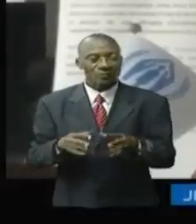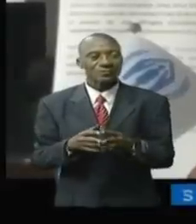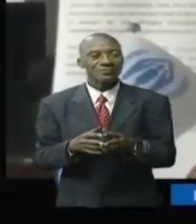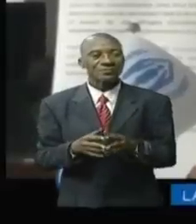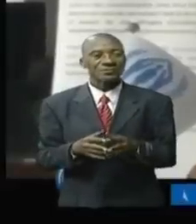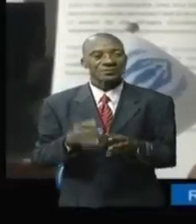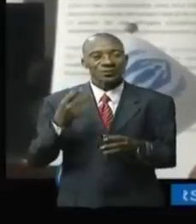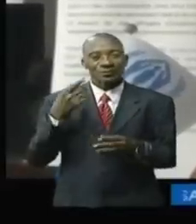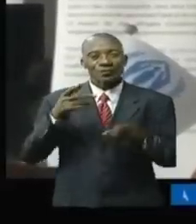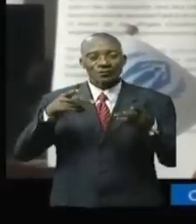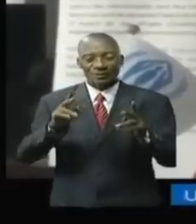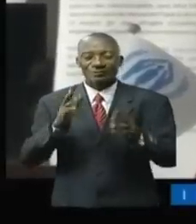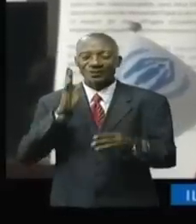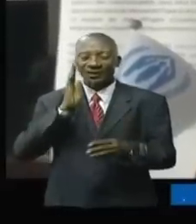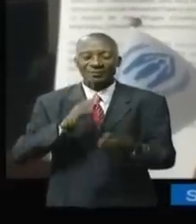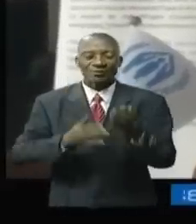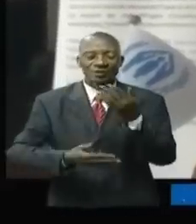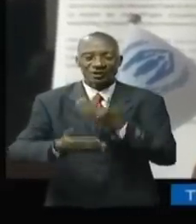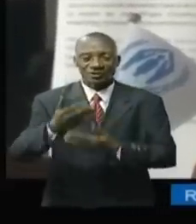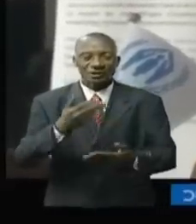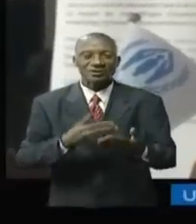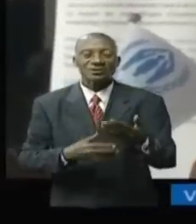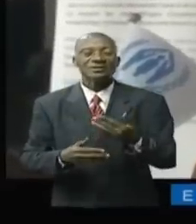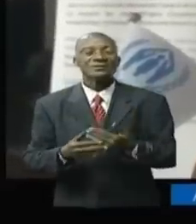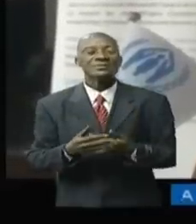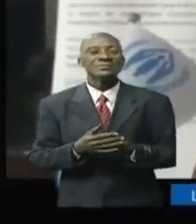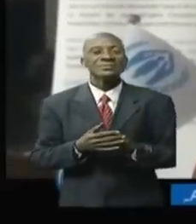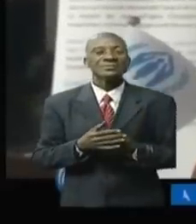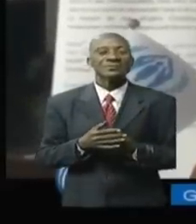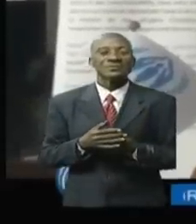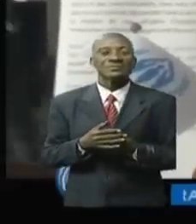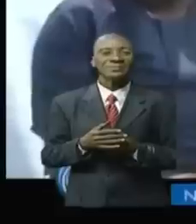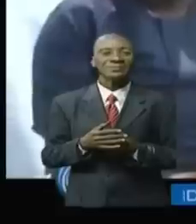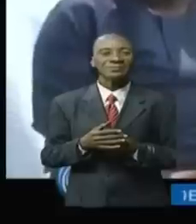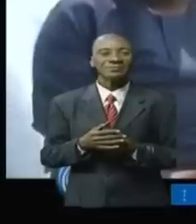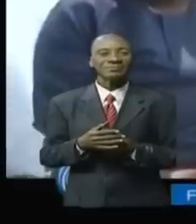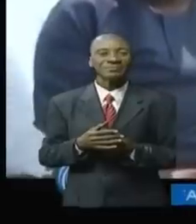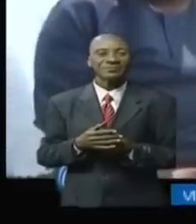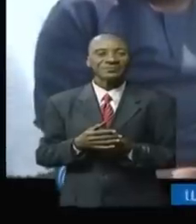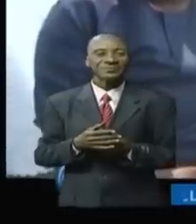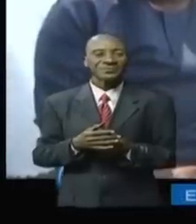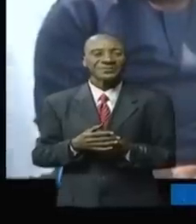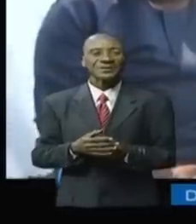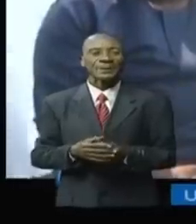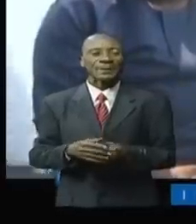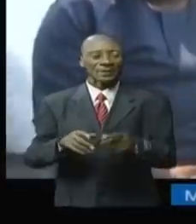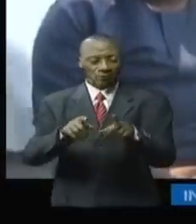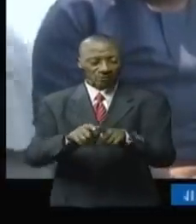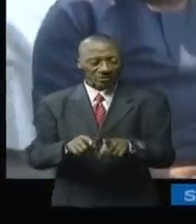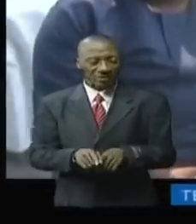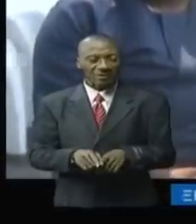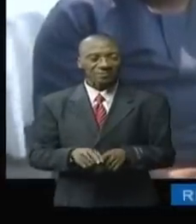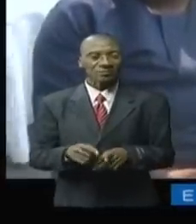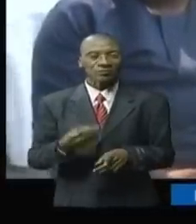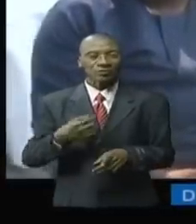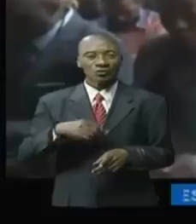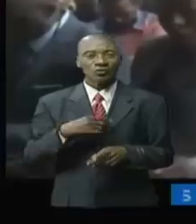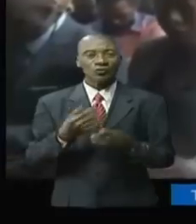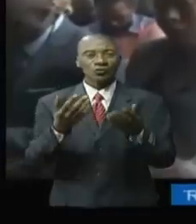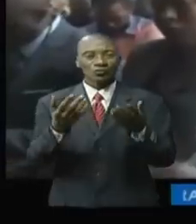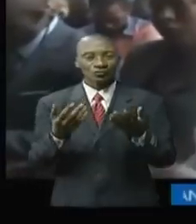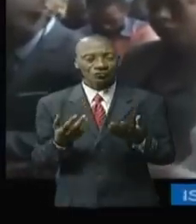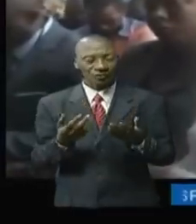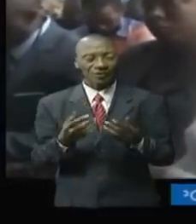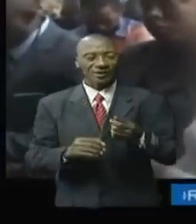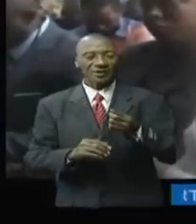de crise. Il va falloir que ça s'arrête parce que les souffrances, il y en a eu de trop. Il y en a trop et ça ne